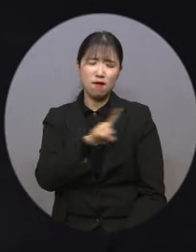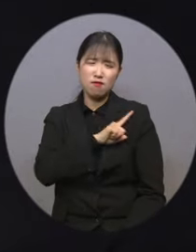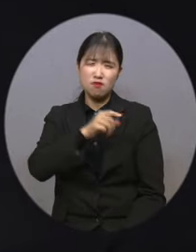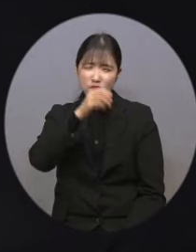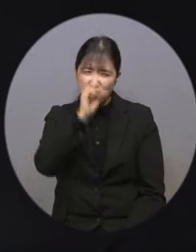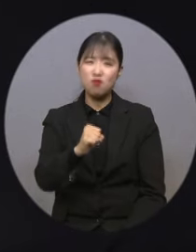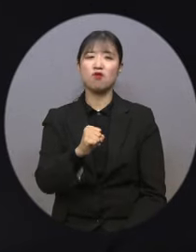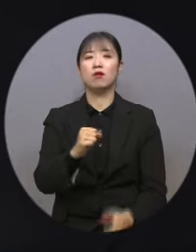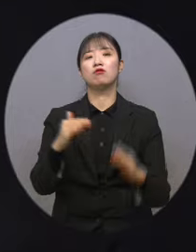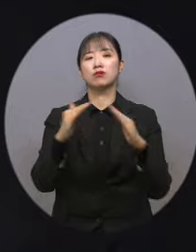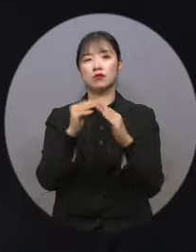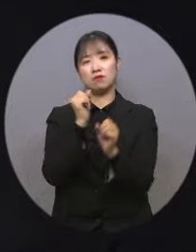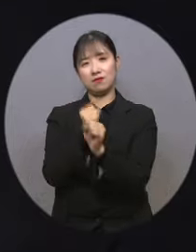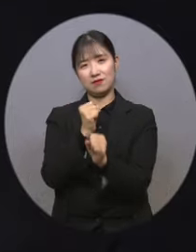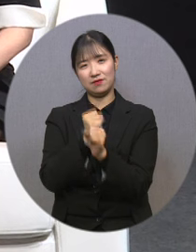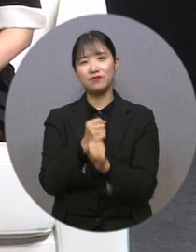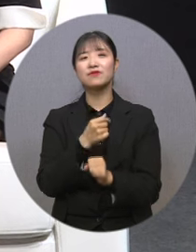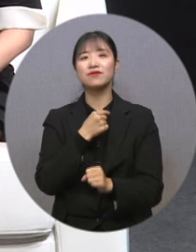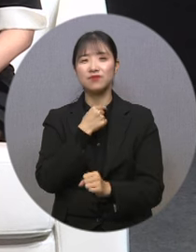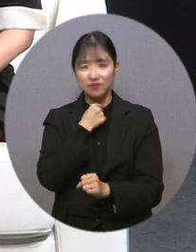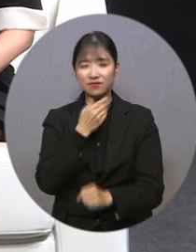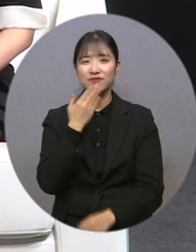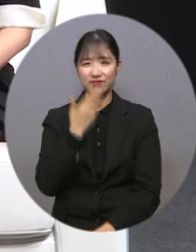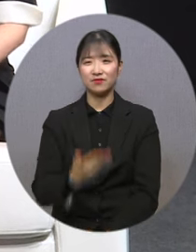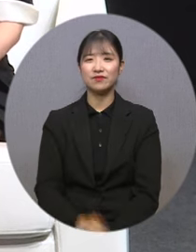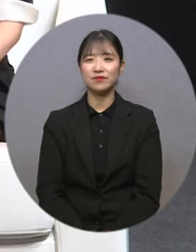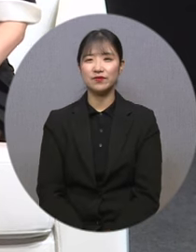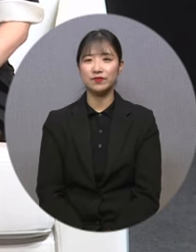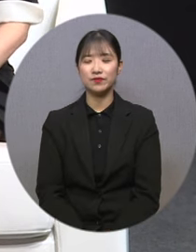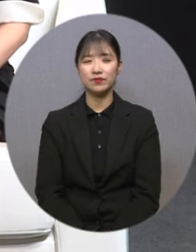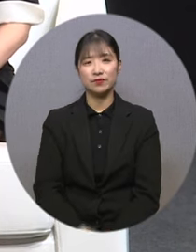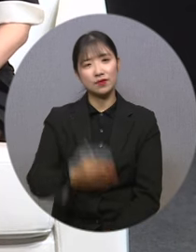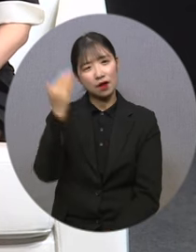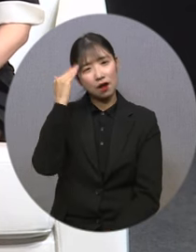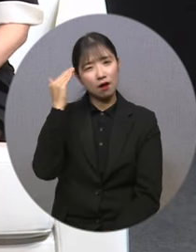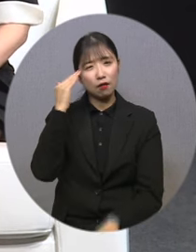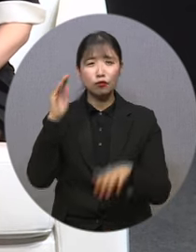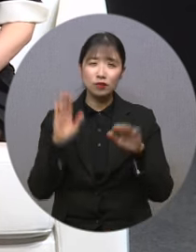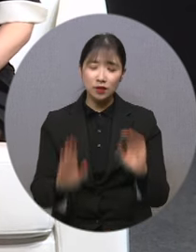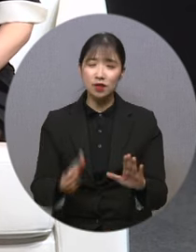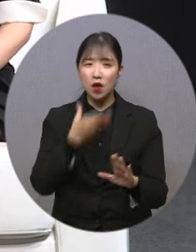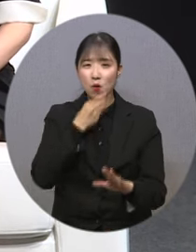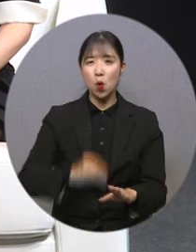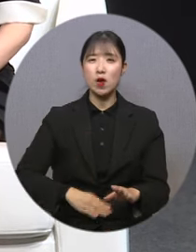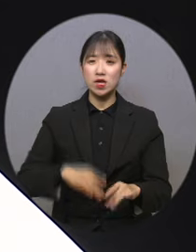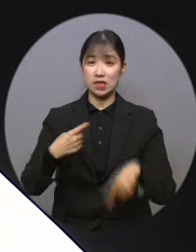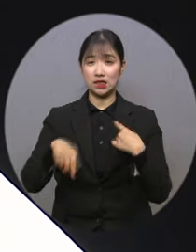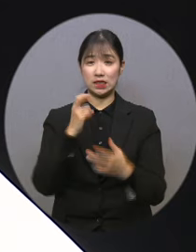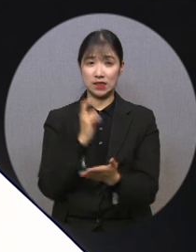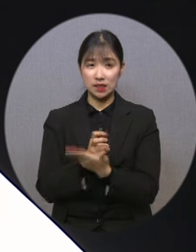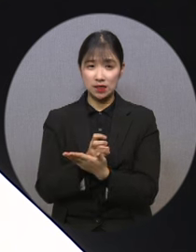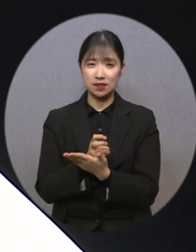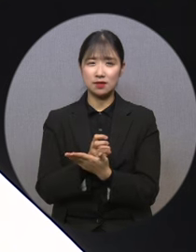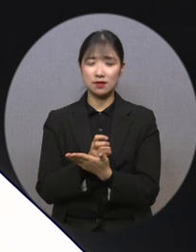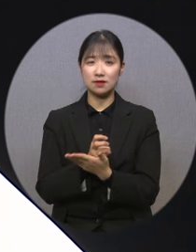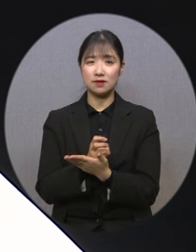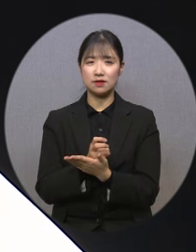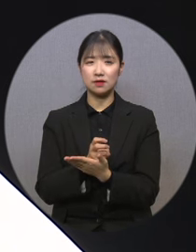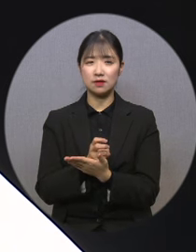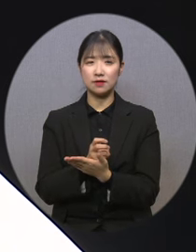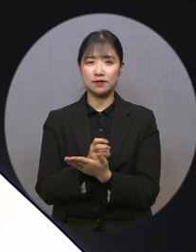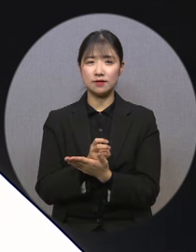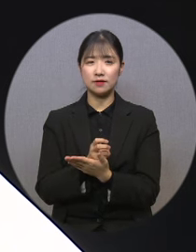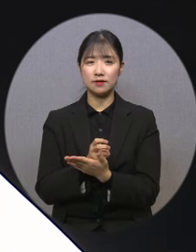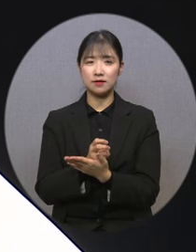주택을 만들 드리겠다 대한민국의 현재 지금 복지정책을 에 뭐